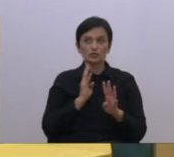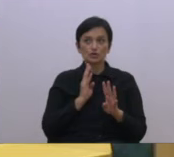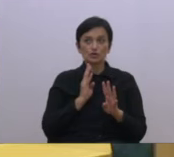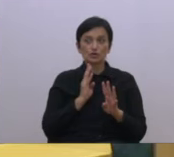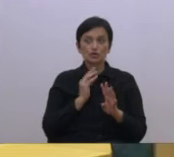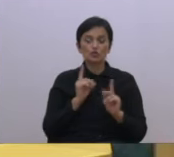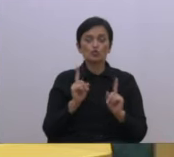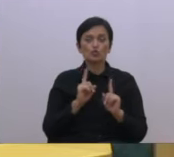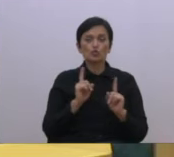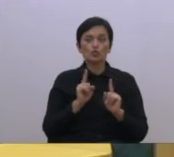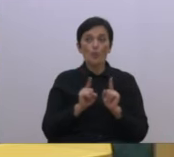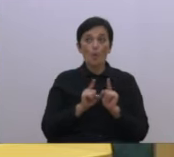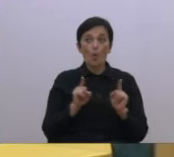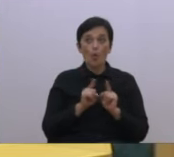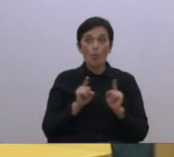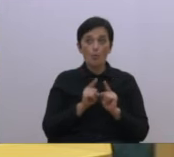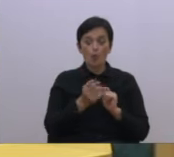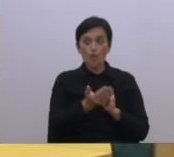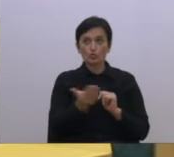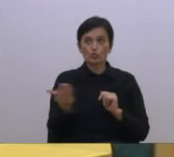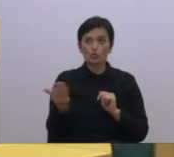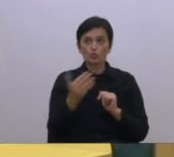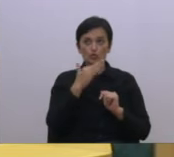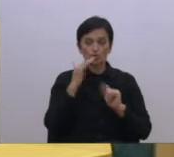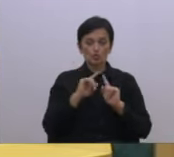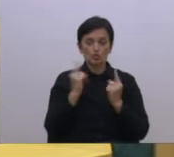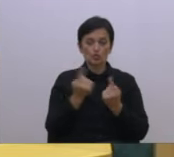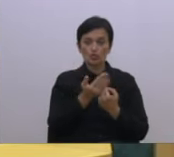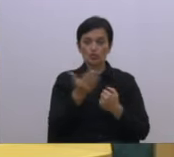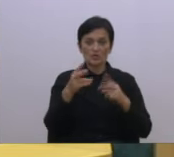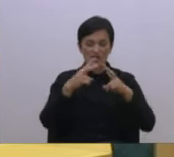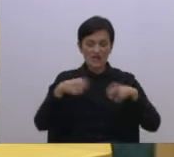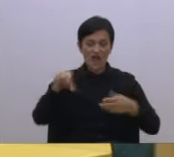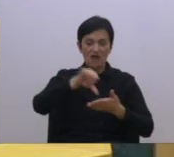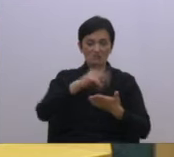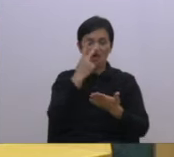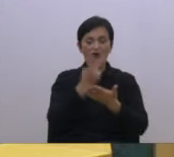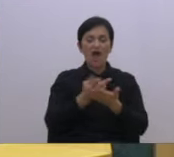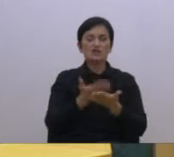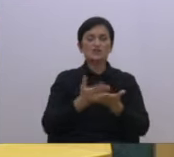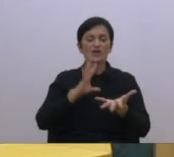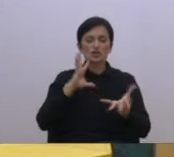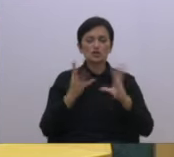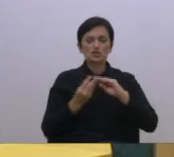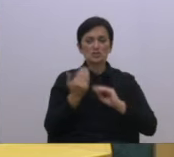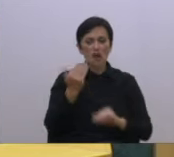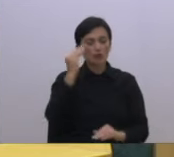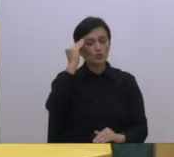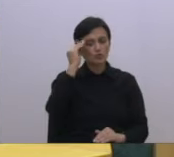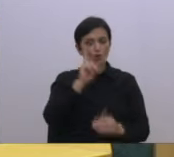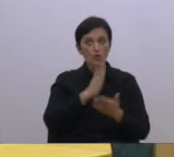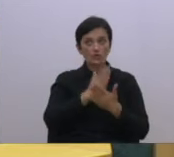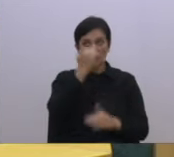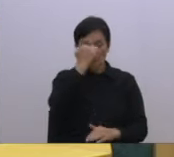თავად ის რომ ოპოზიციის უმეტესობა არ ესწრება ამ განხილვას, აჩვენებს საერთო ჯამში მათი პოზიცია რა არის.